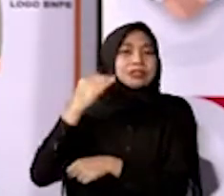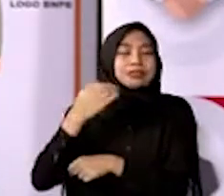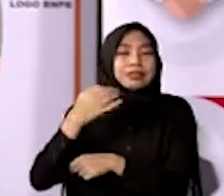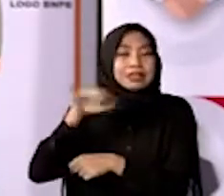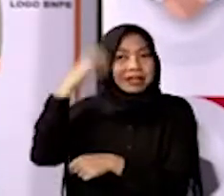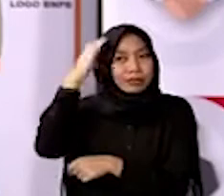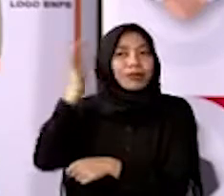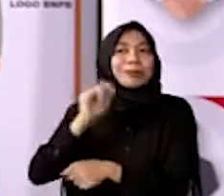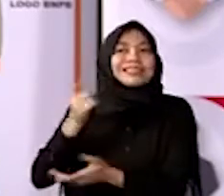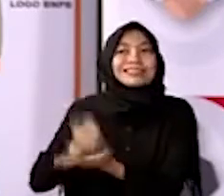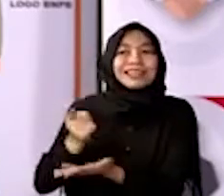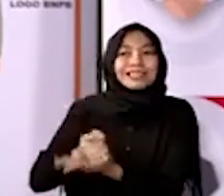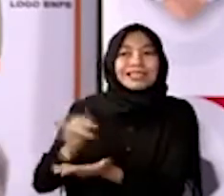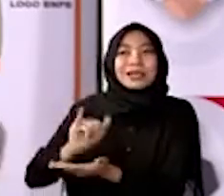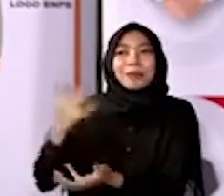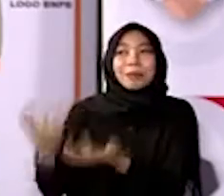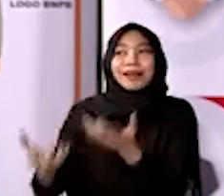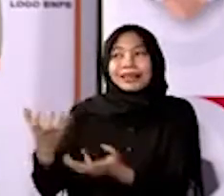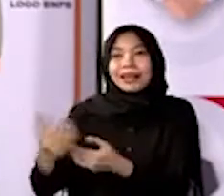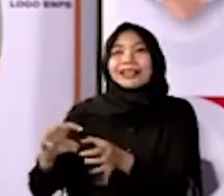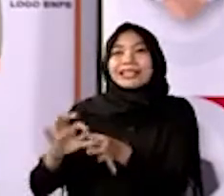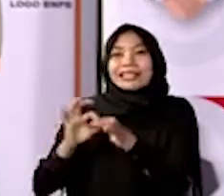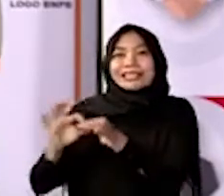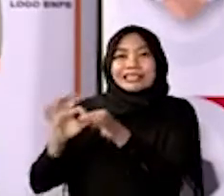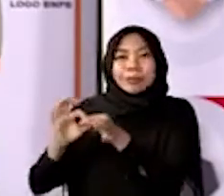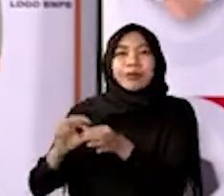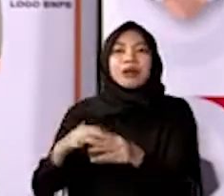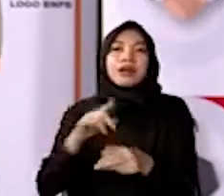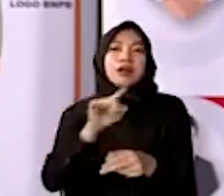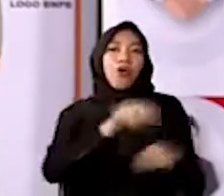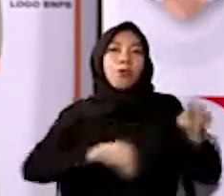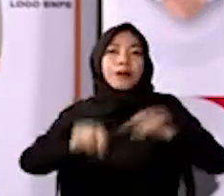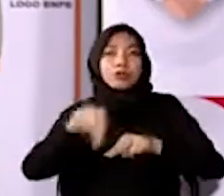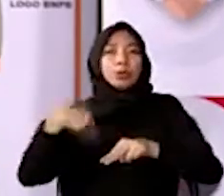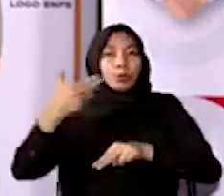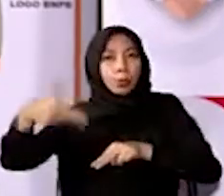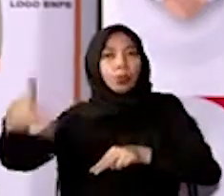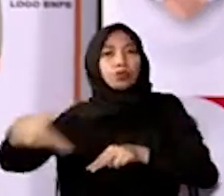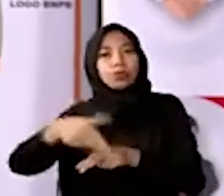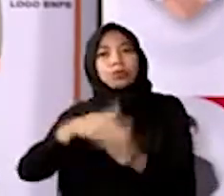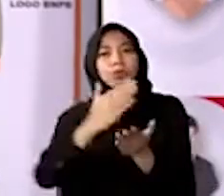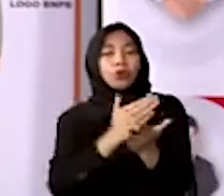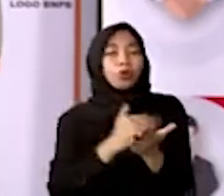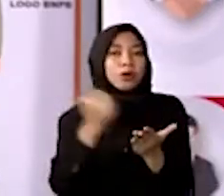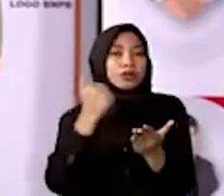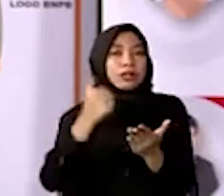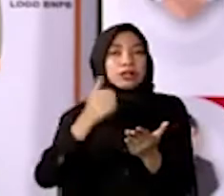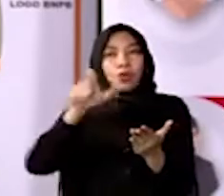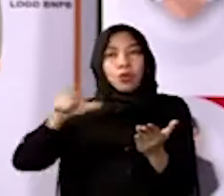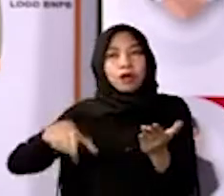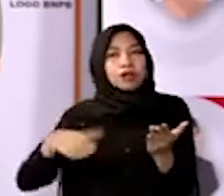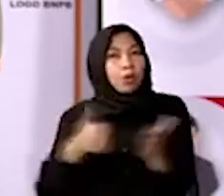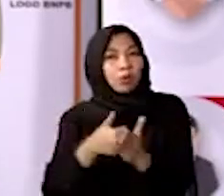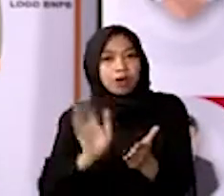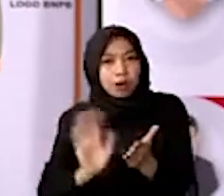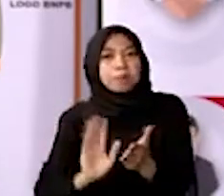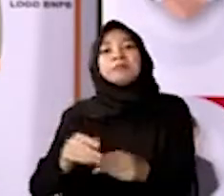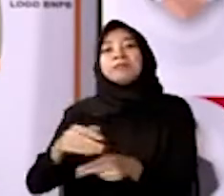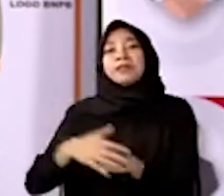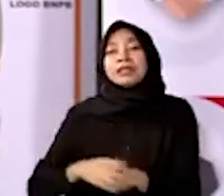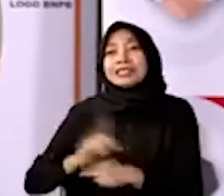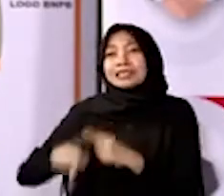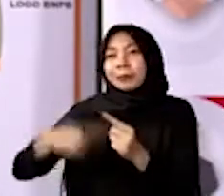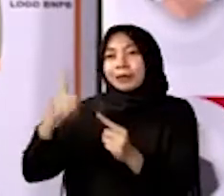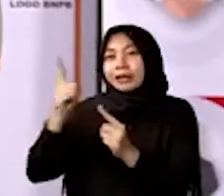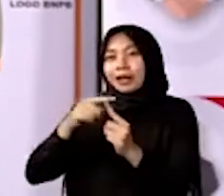dengan Kejaksaan dan EE pengadilan ini kita lakukan SEC terus-menerus nah terasir operasi Stis yang kita laksanakan sampai dengan hari ini tanggal